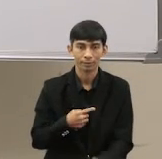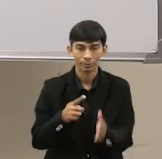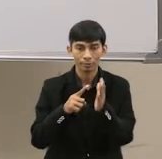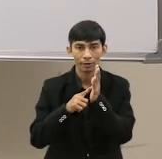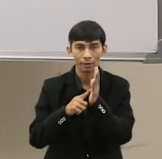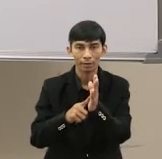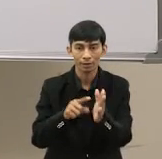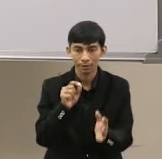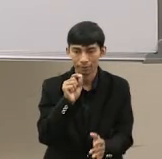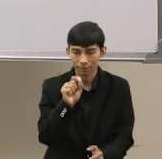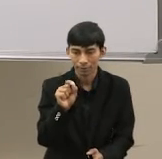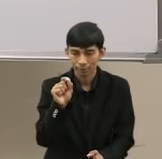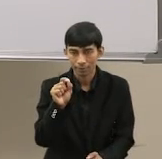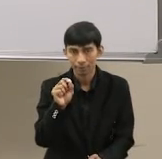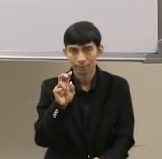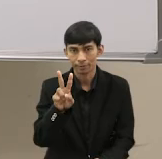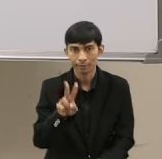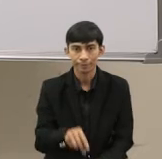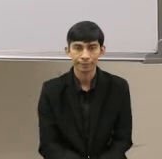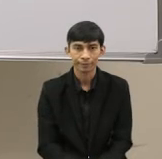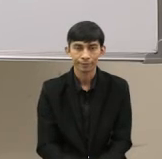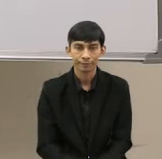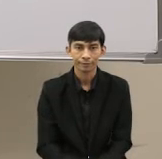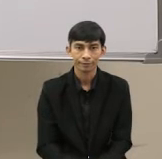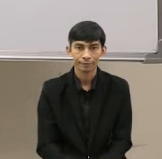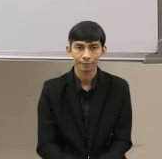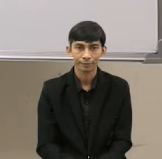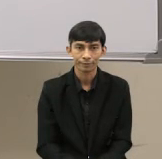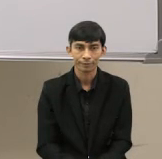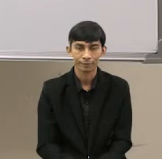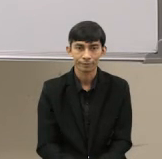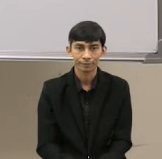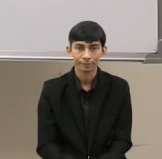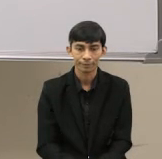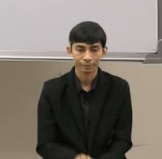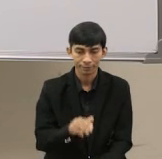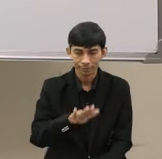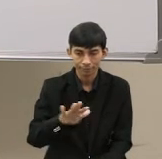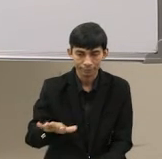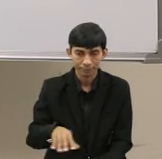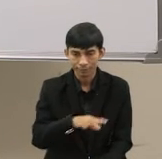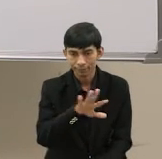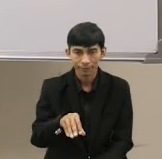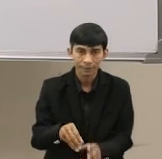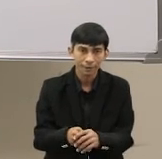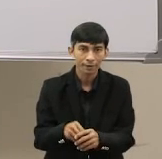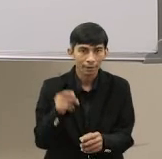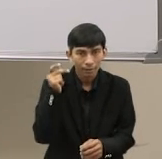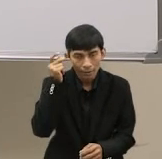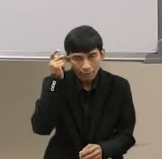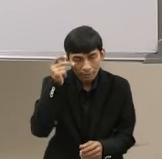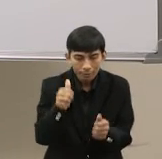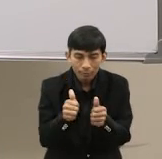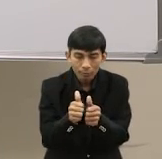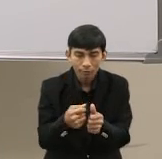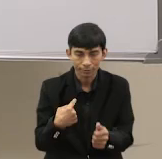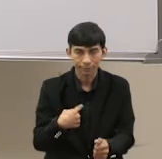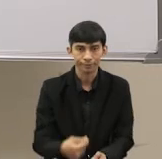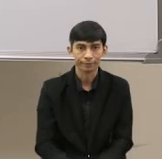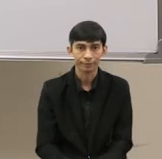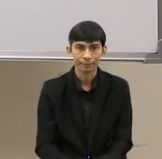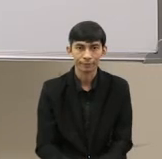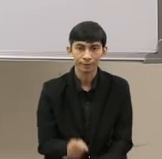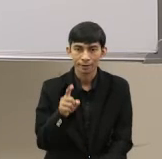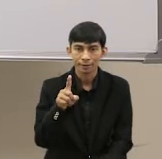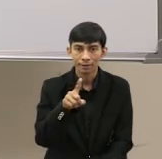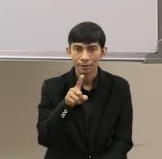pì, hai chấm mỡ côn tiếng ở khné, bị phì chấm mồi nẹt cù, thà tá chấm nọt nướng dương tơi thơm